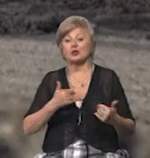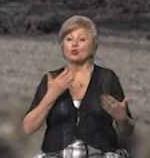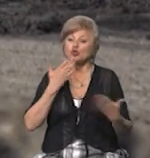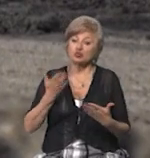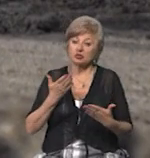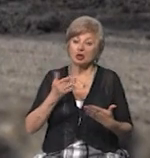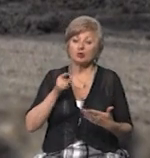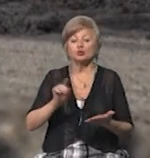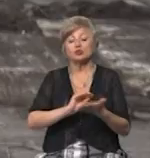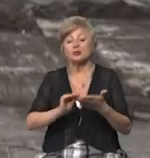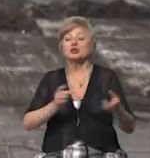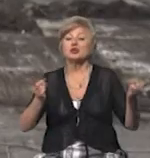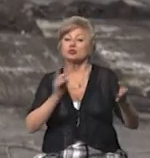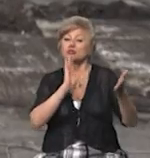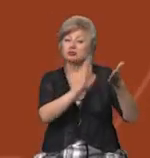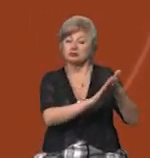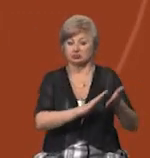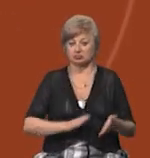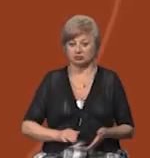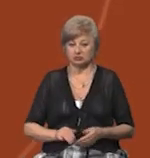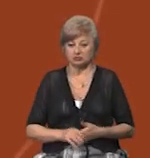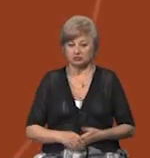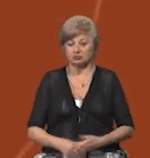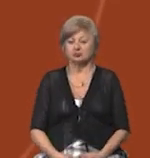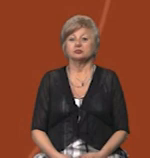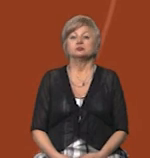треба написати, куди перенесли.